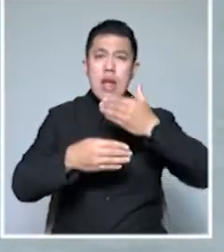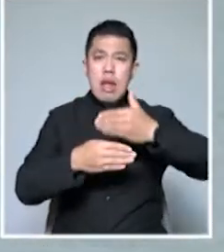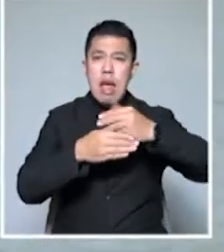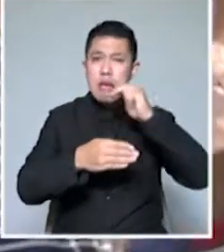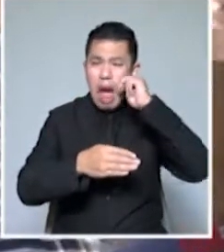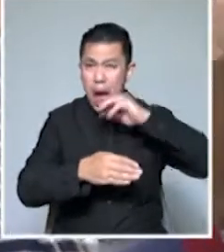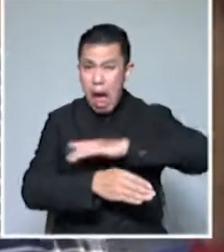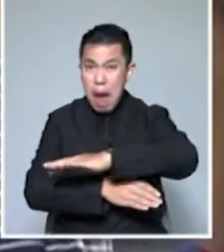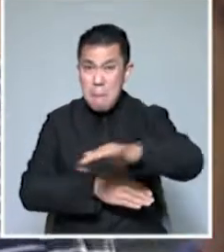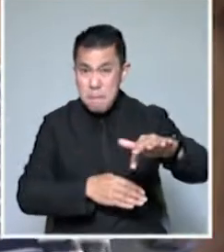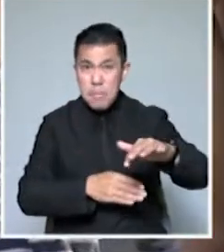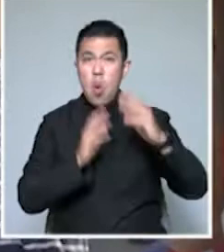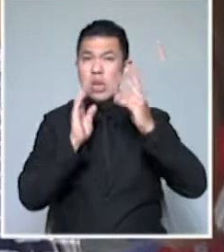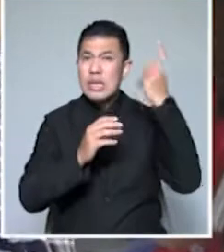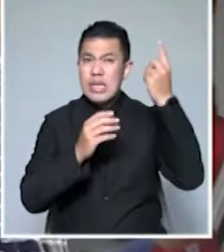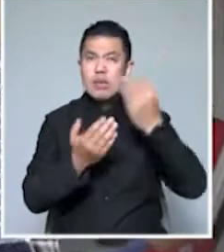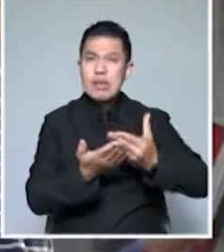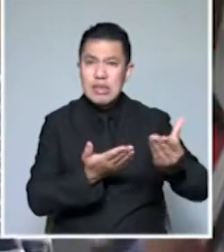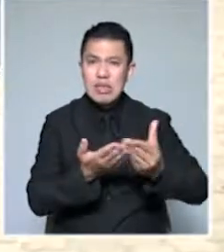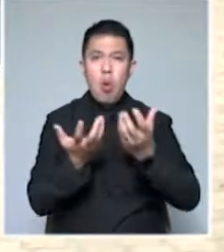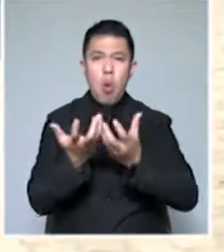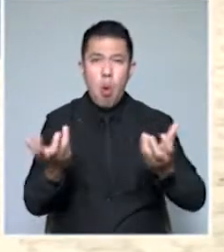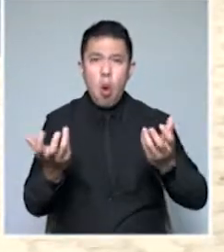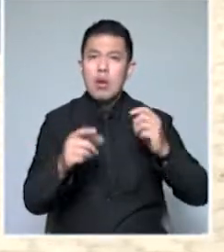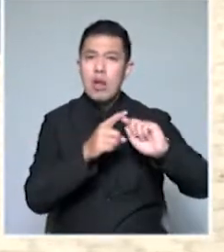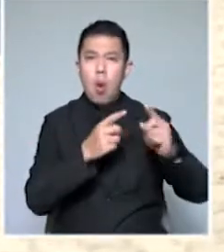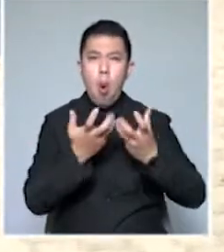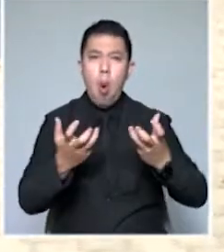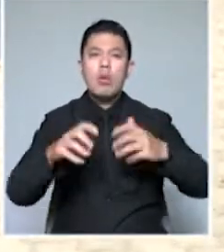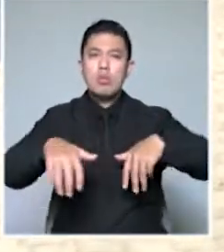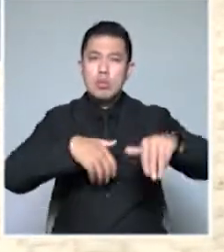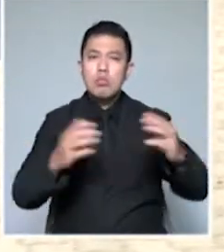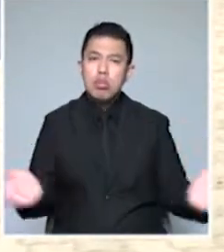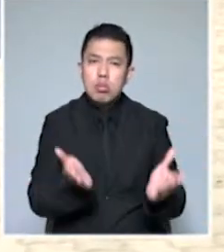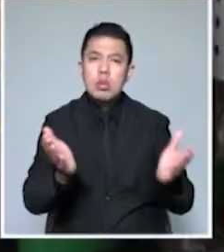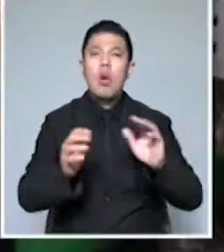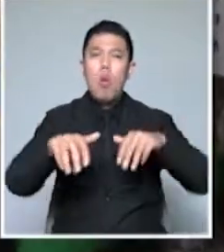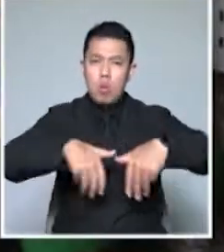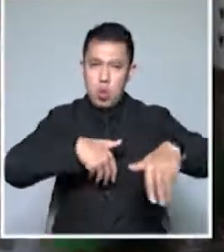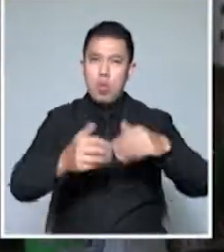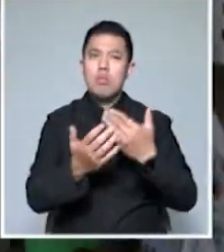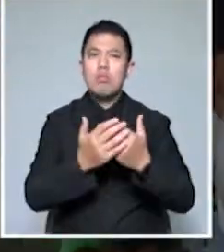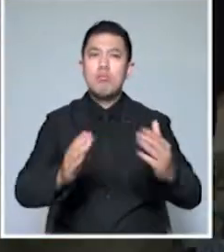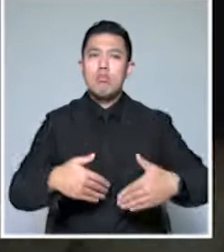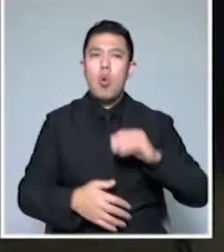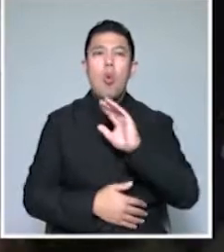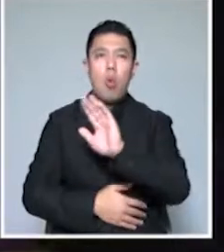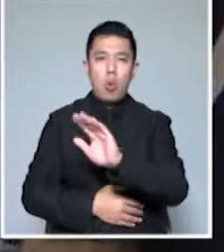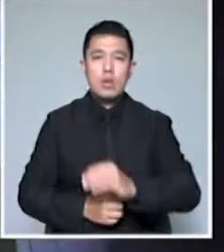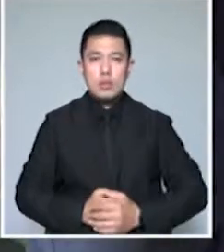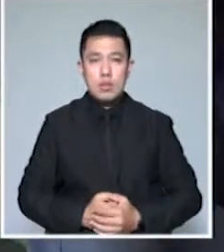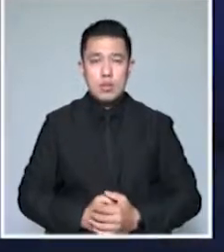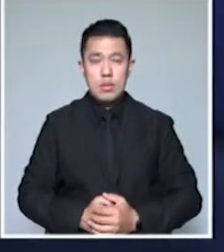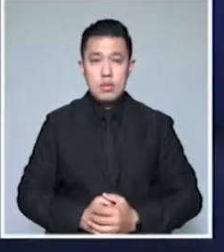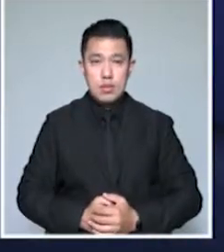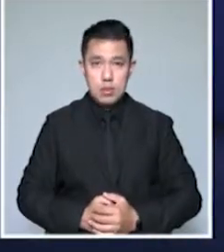สิทธิ์และนำนักท่องเที่ยวแวะจับจ่ายใช้สอยอาหารพื้นบ้านสนับสนุนท้องถิ่นให้มีรายได้มากยิ่งขึ้น